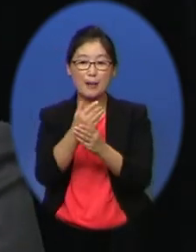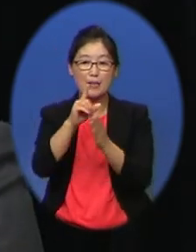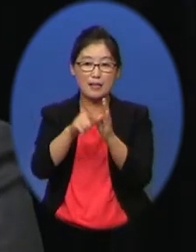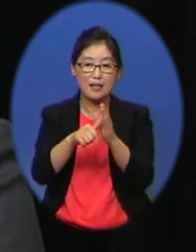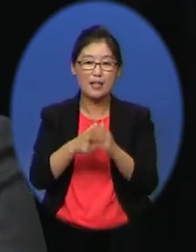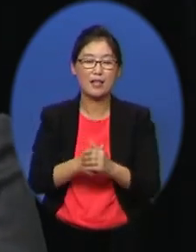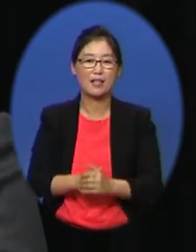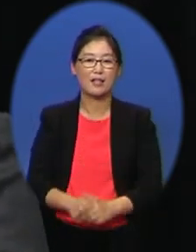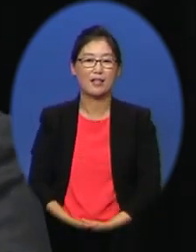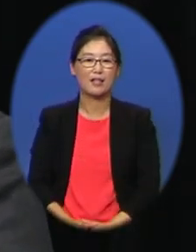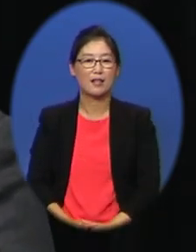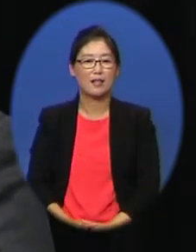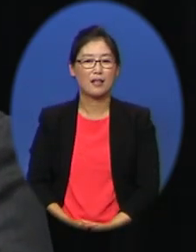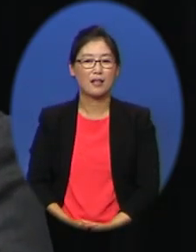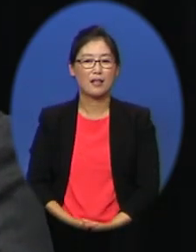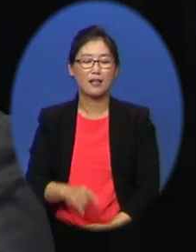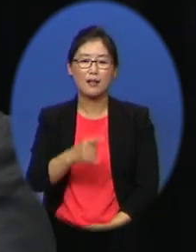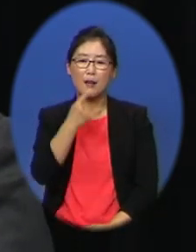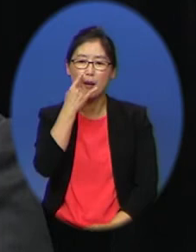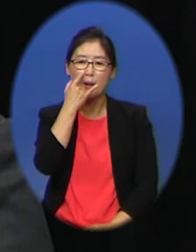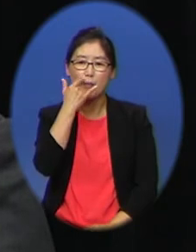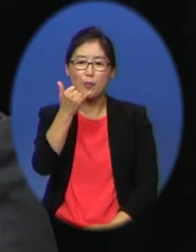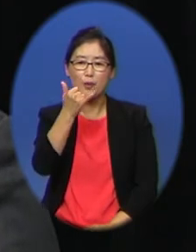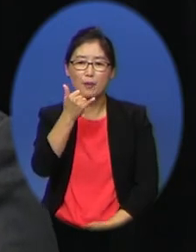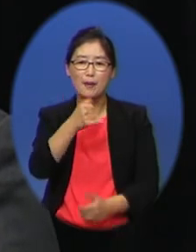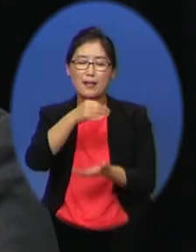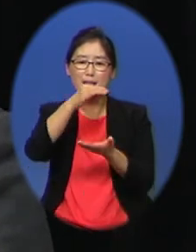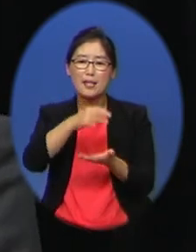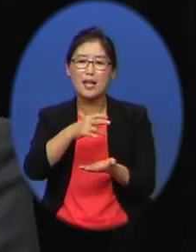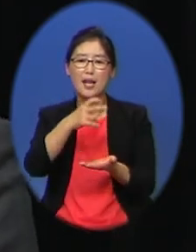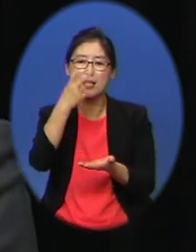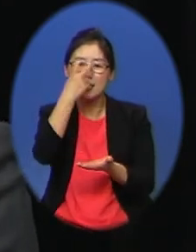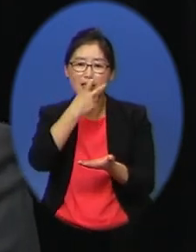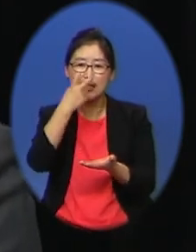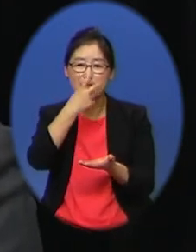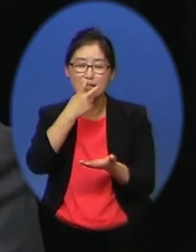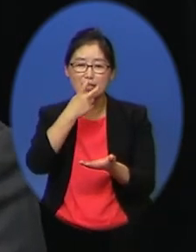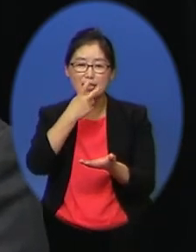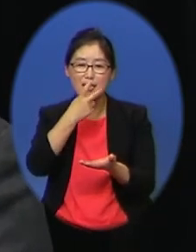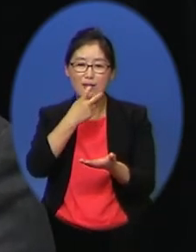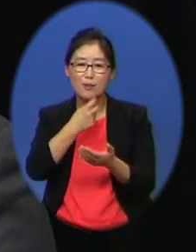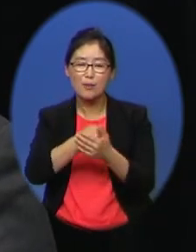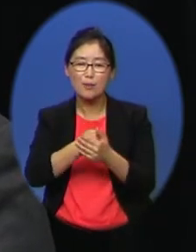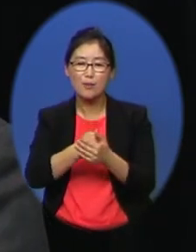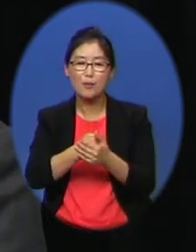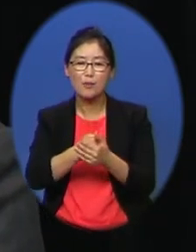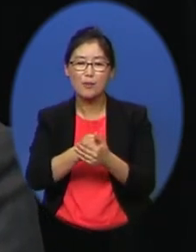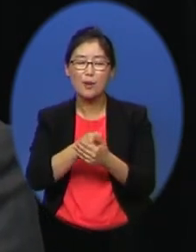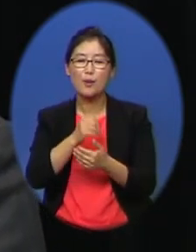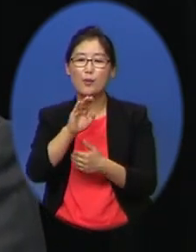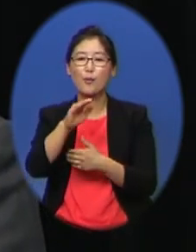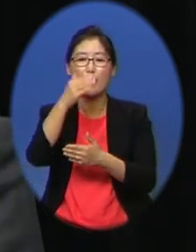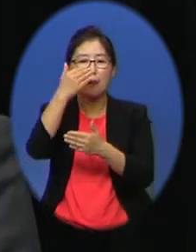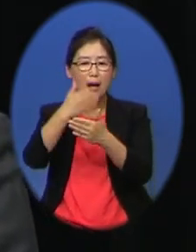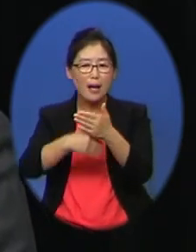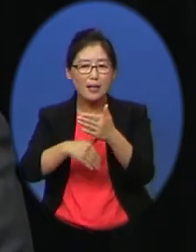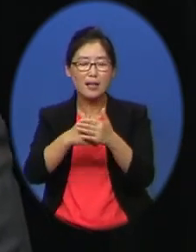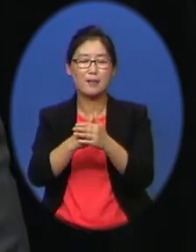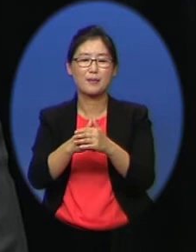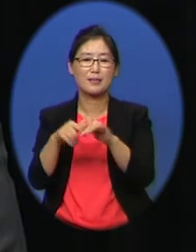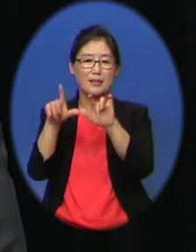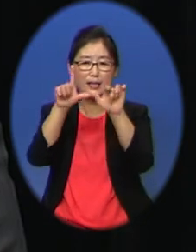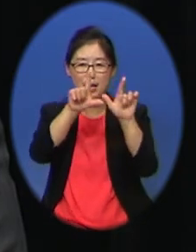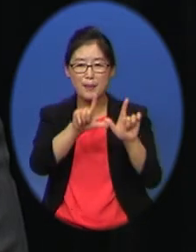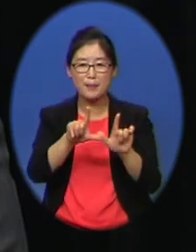먹어서 그러는 게 아니고요. 정말 부모님의 재산을 지키고 그 재산으로 부모님이 남은 여생을 살아가시도록 하기 위해서 생각하는 게